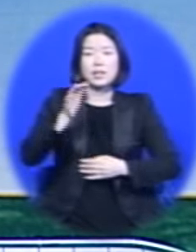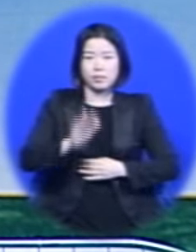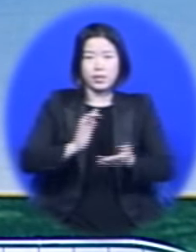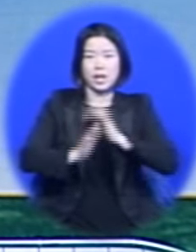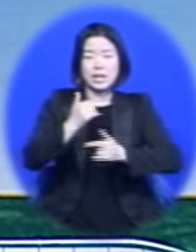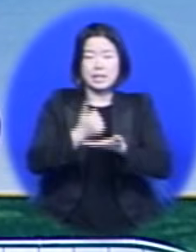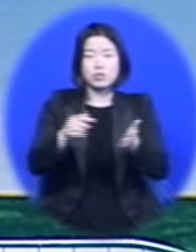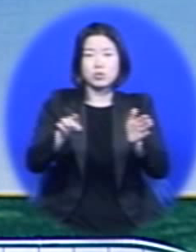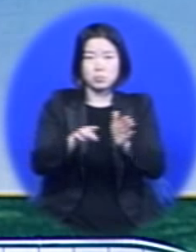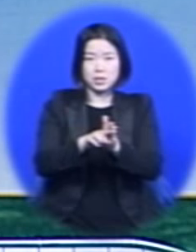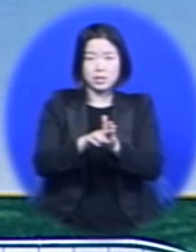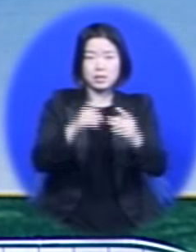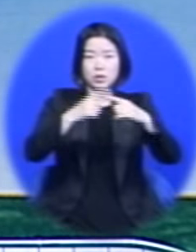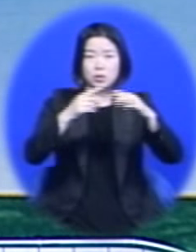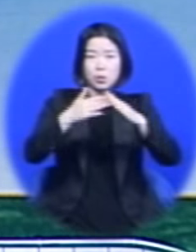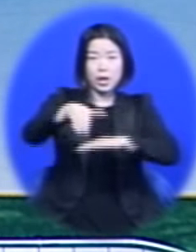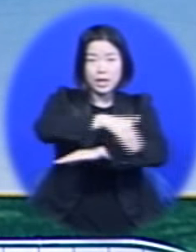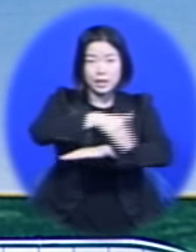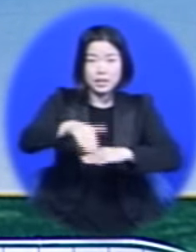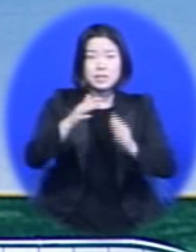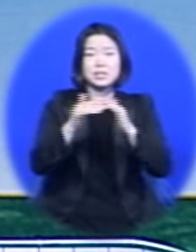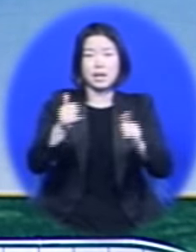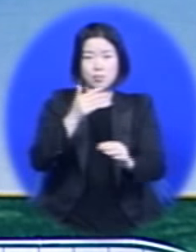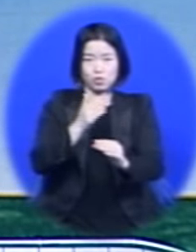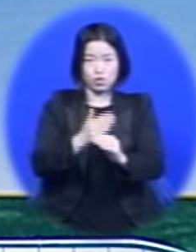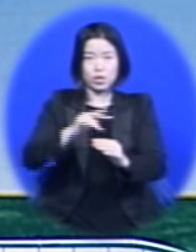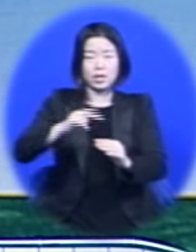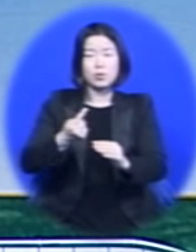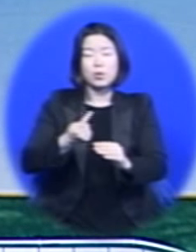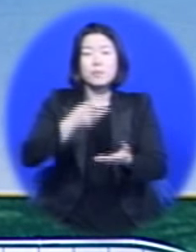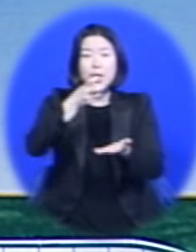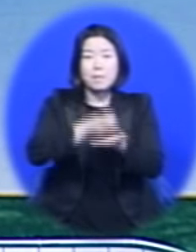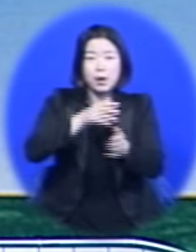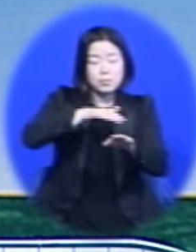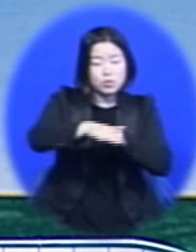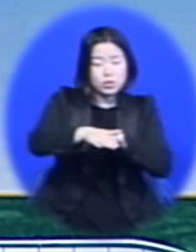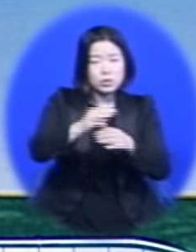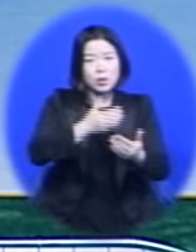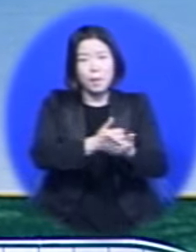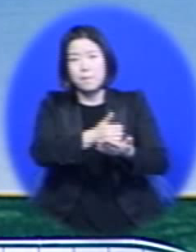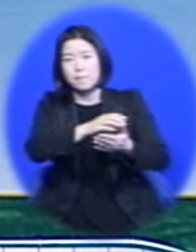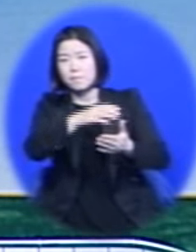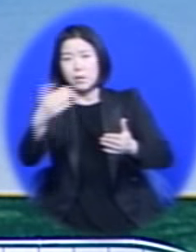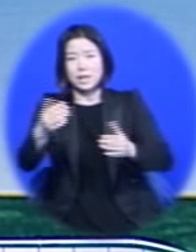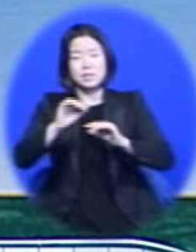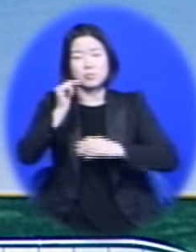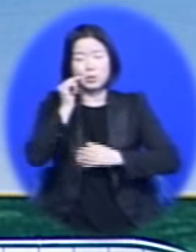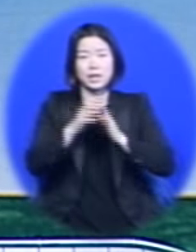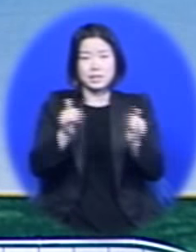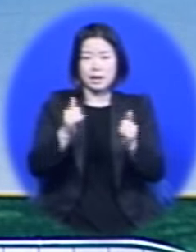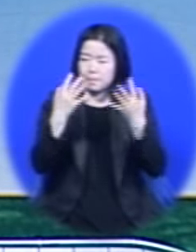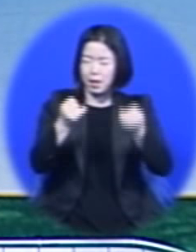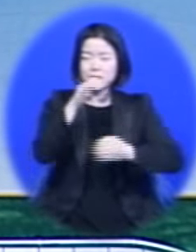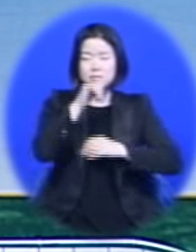예수를 믿는 교회 다니는 사람들 중에도 율법주의를 벗어나지 못하는 분들이 상당히 많습니다.